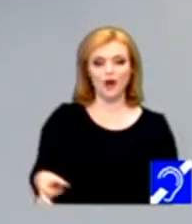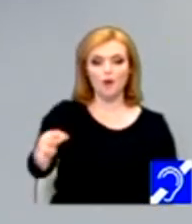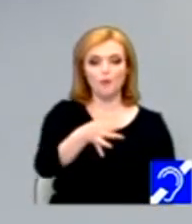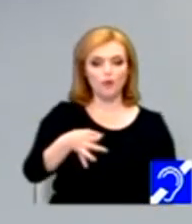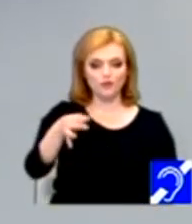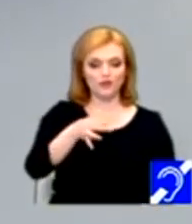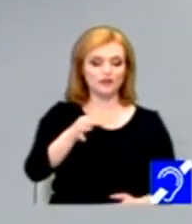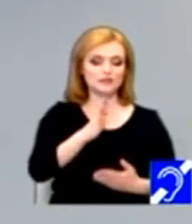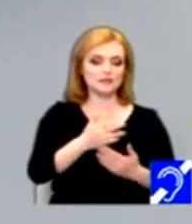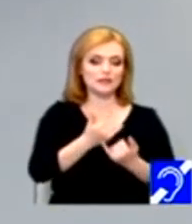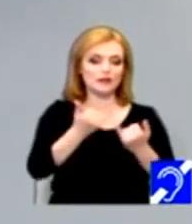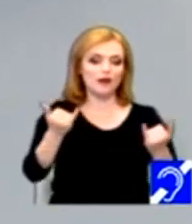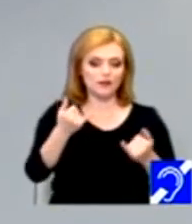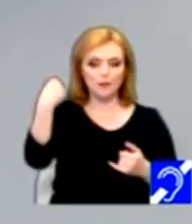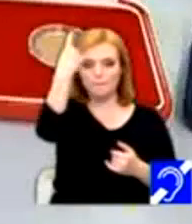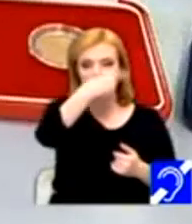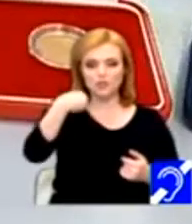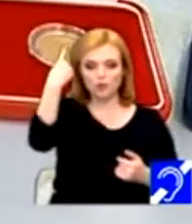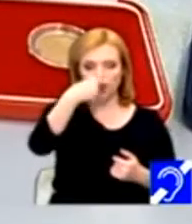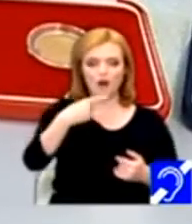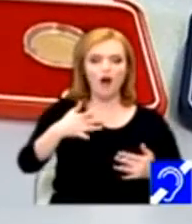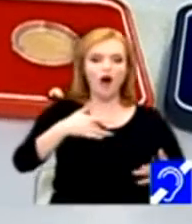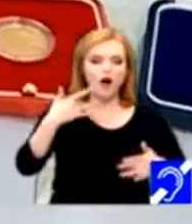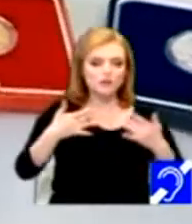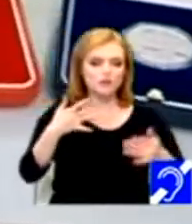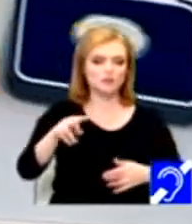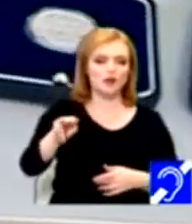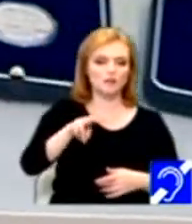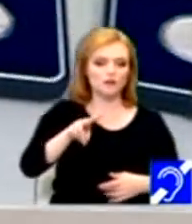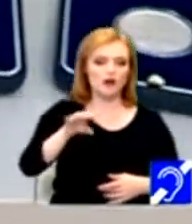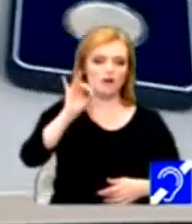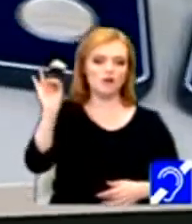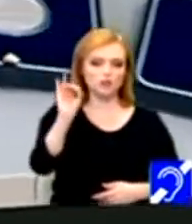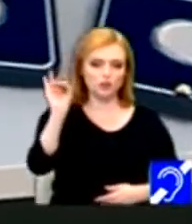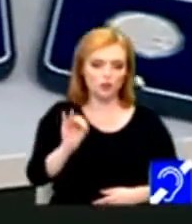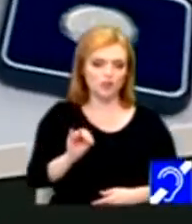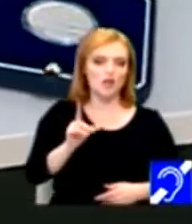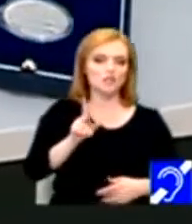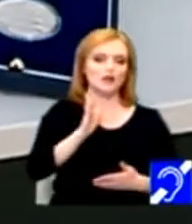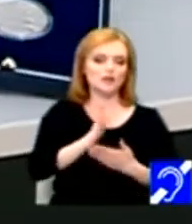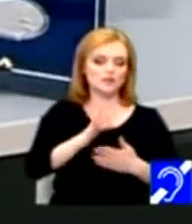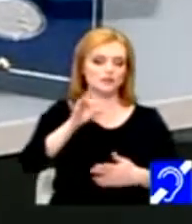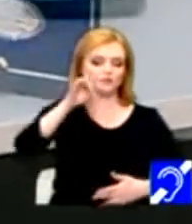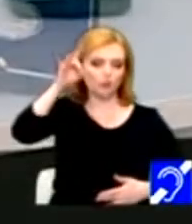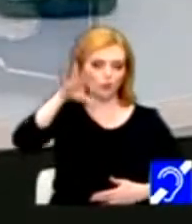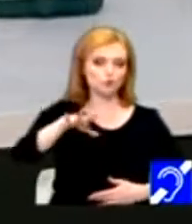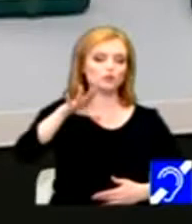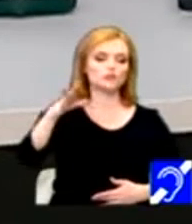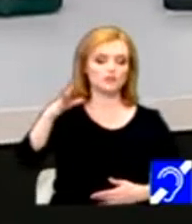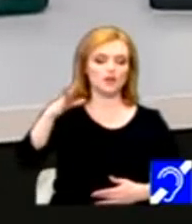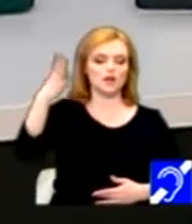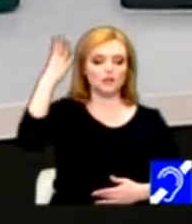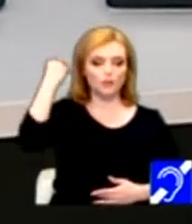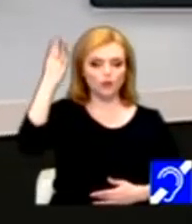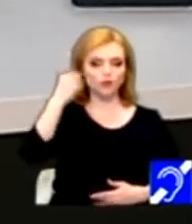Monedele sunt dedicate personalităților artistice, literare sau istorice. Pentru unul dintre cei mai cunoscuți artiști plastici din